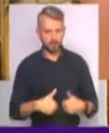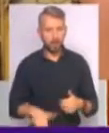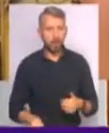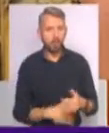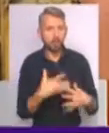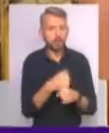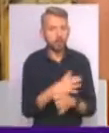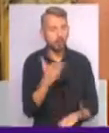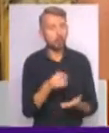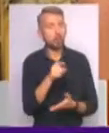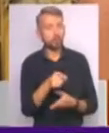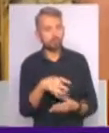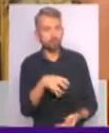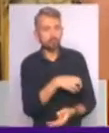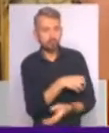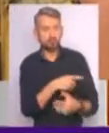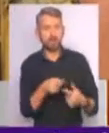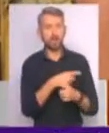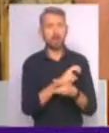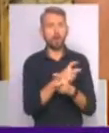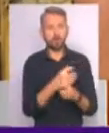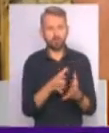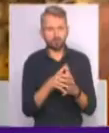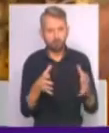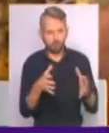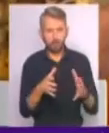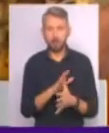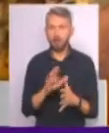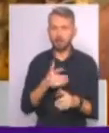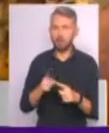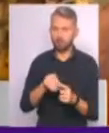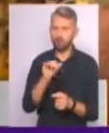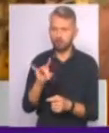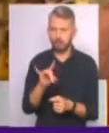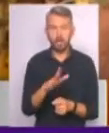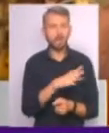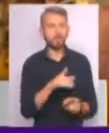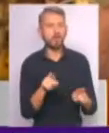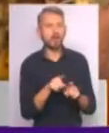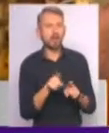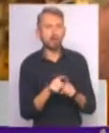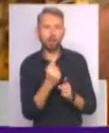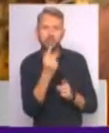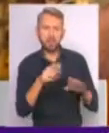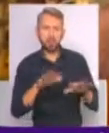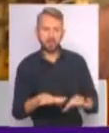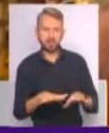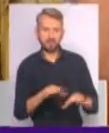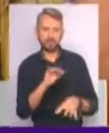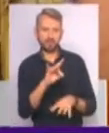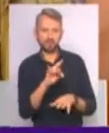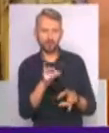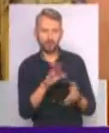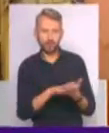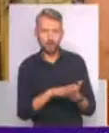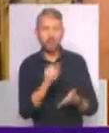может быть там мышцы, широкая кость. Не, не мышцы. Не, то есть там жир. Это жир, да. Бывает такое локальное отложение жира. Так, вот в этих ситуациях